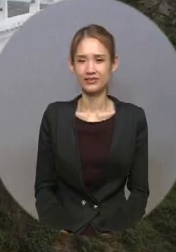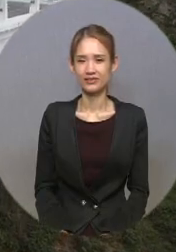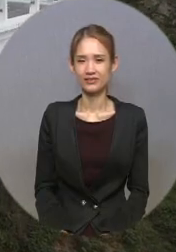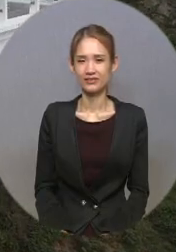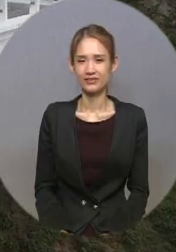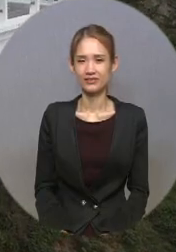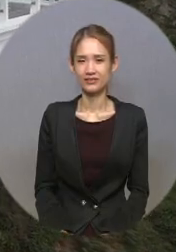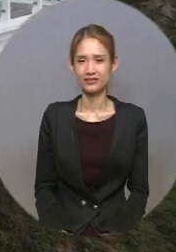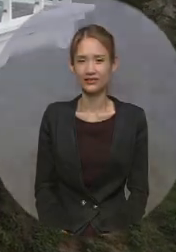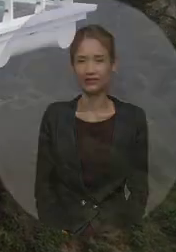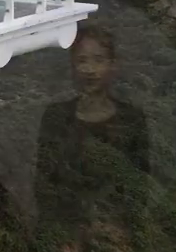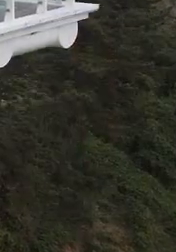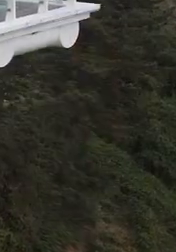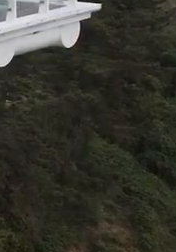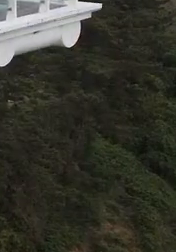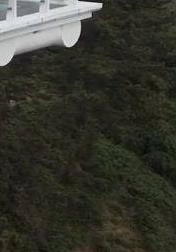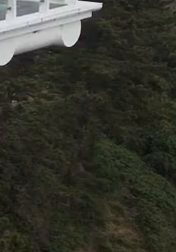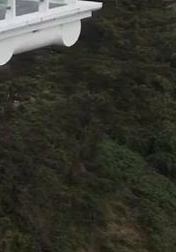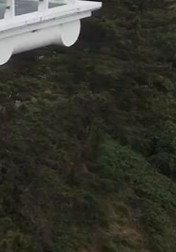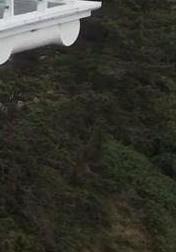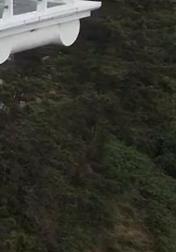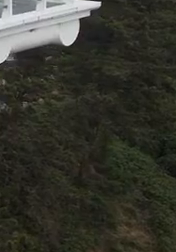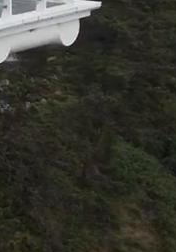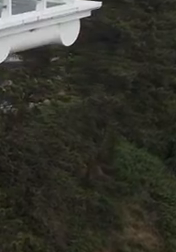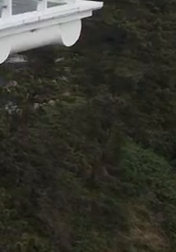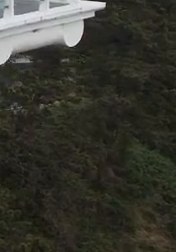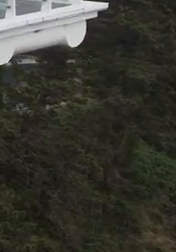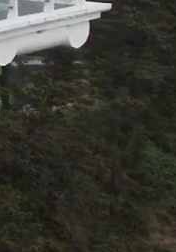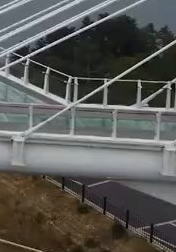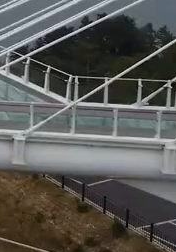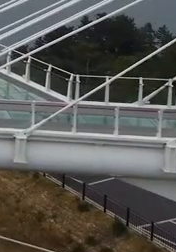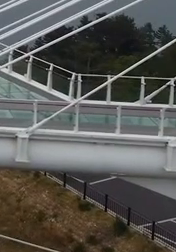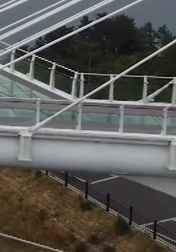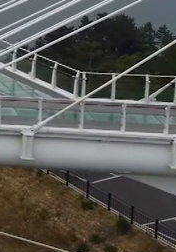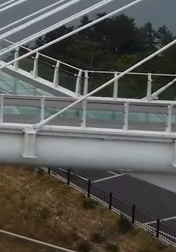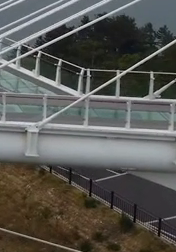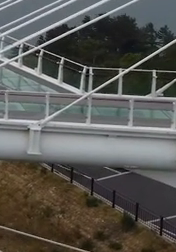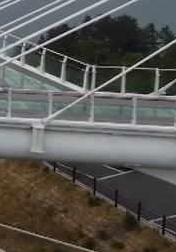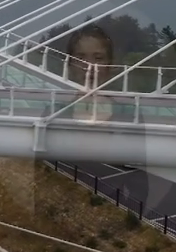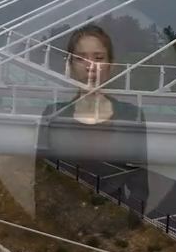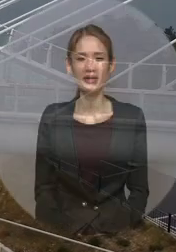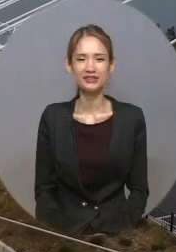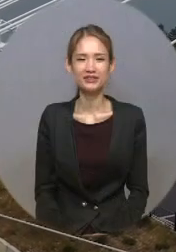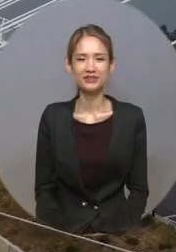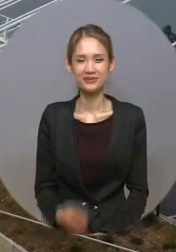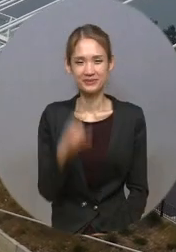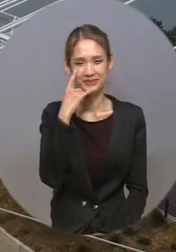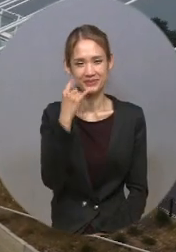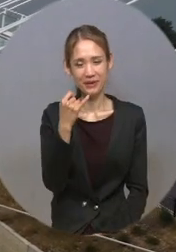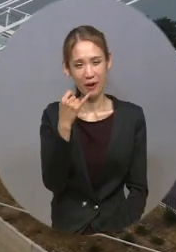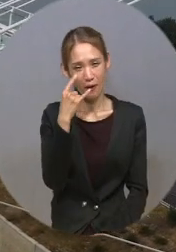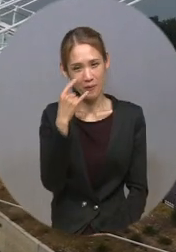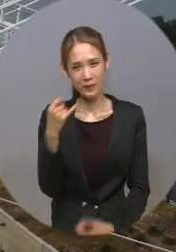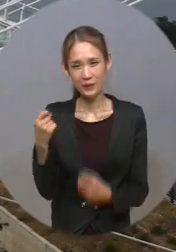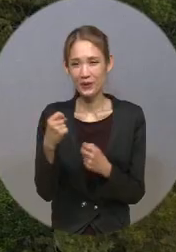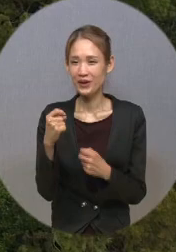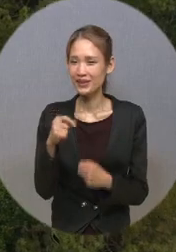엄마 여기 있어. 엄마 옆에 있어. 엄마 옆에 있어. 엄마